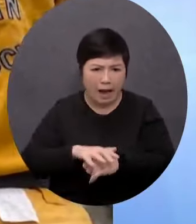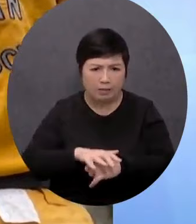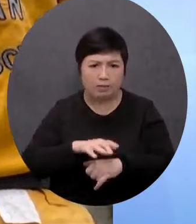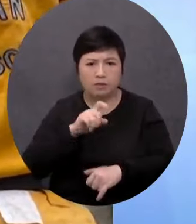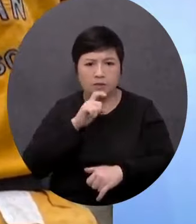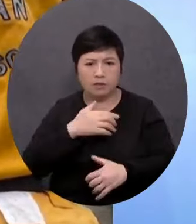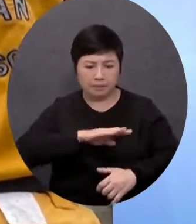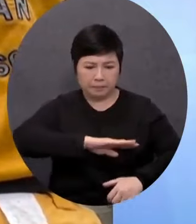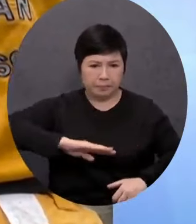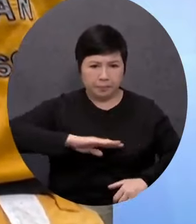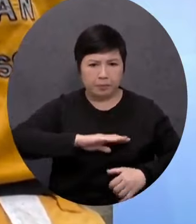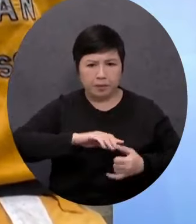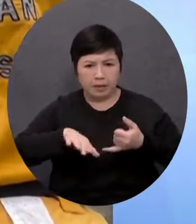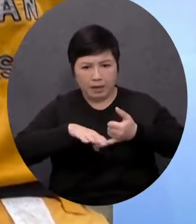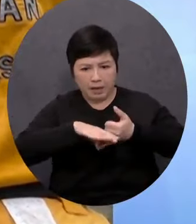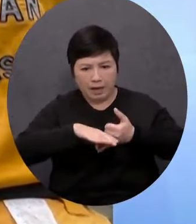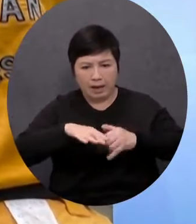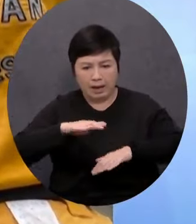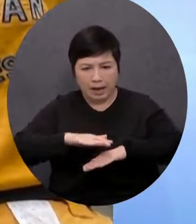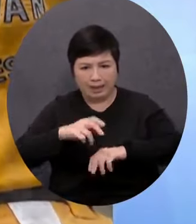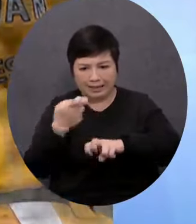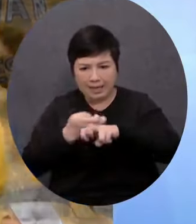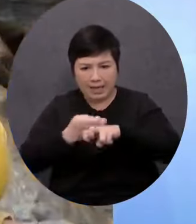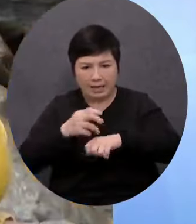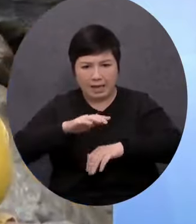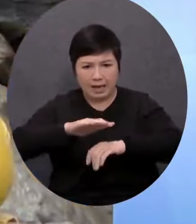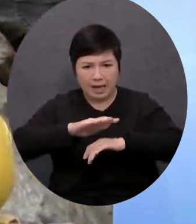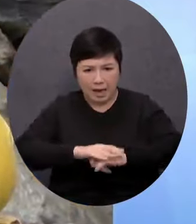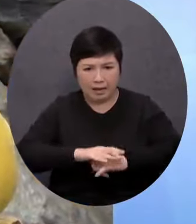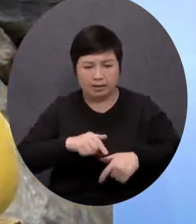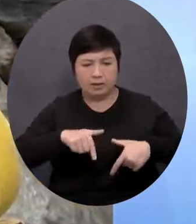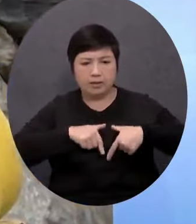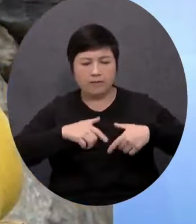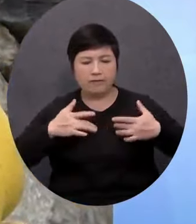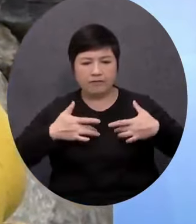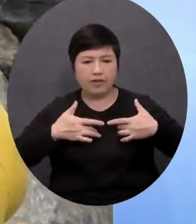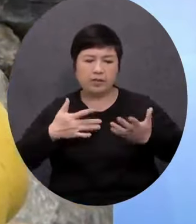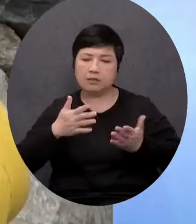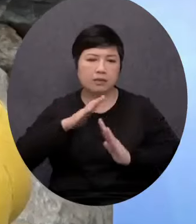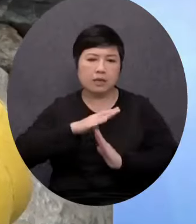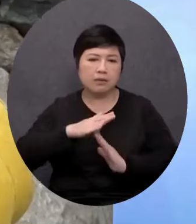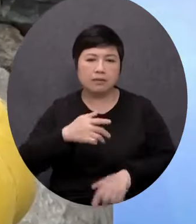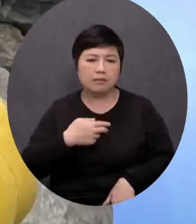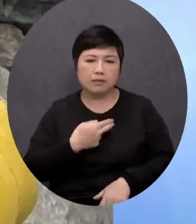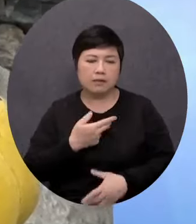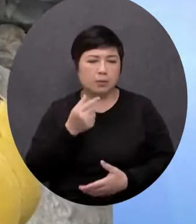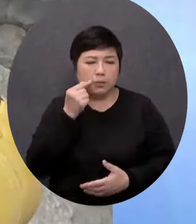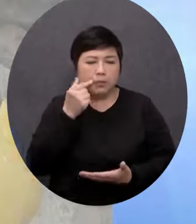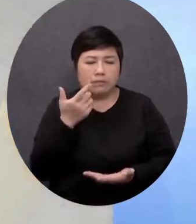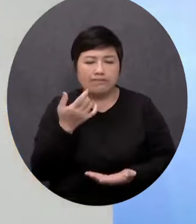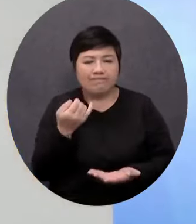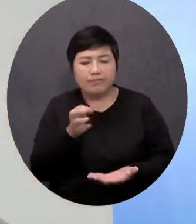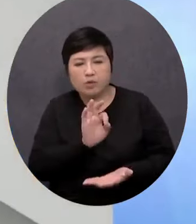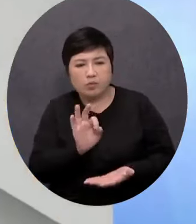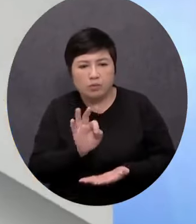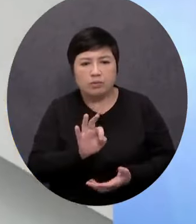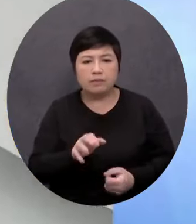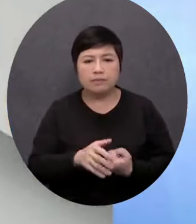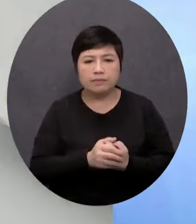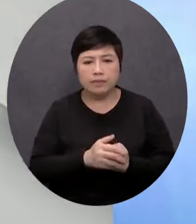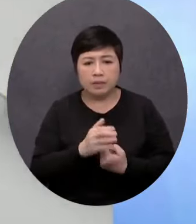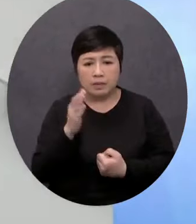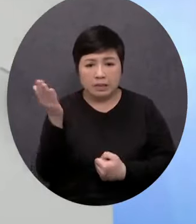半身和下肢被压在石块下方，心肺功能已经停止，没有生命迹象。至于景区内的